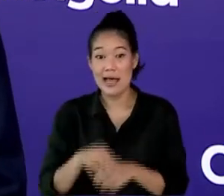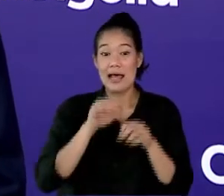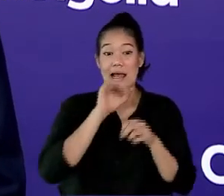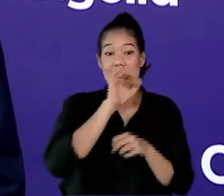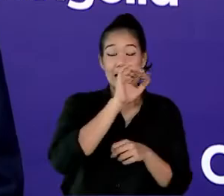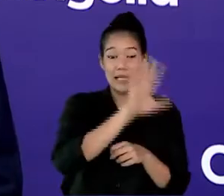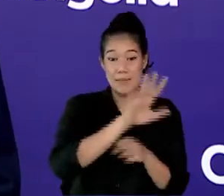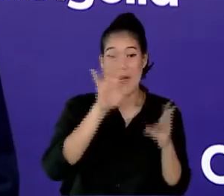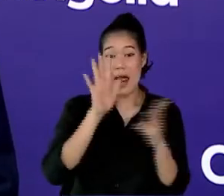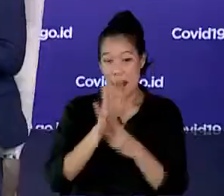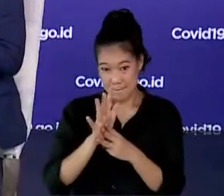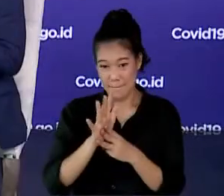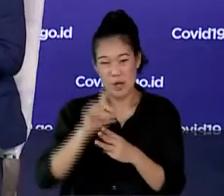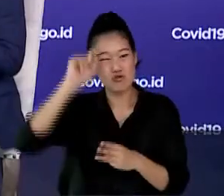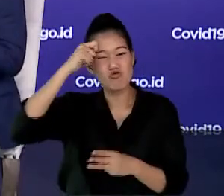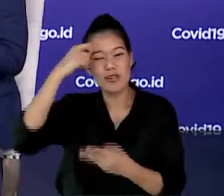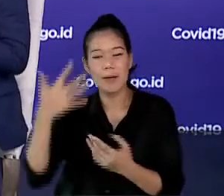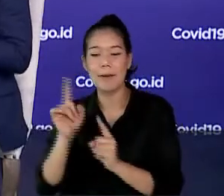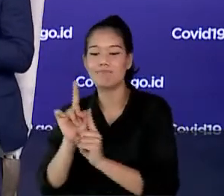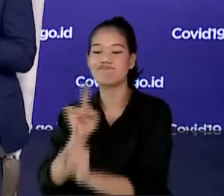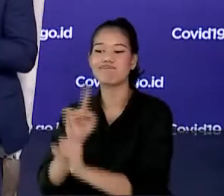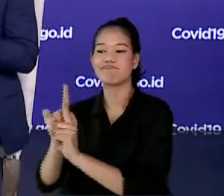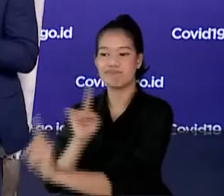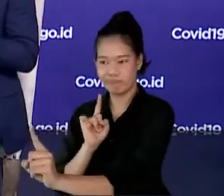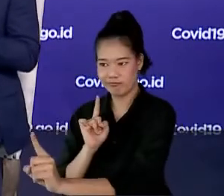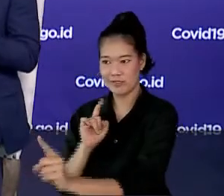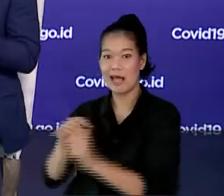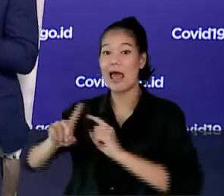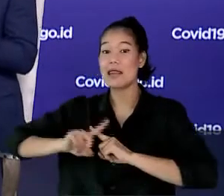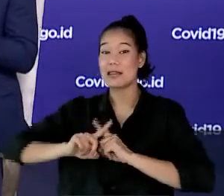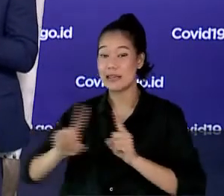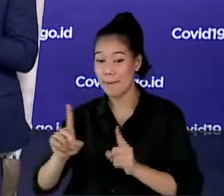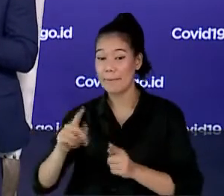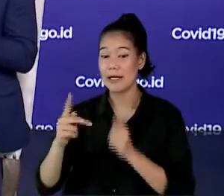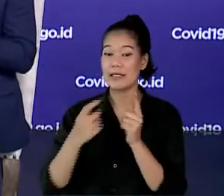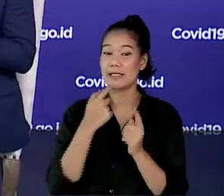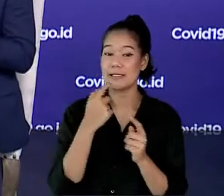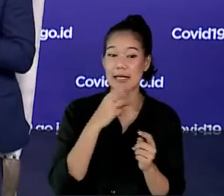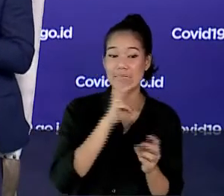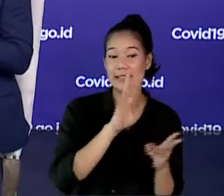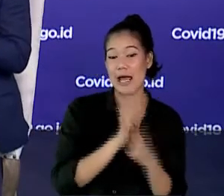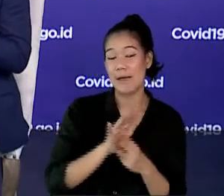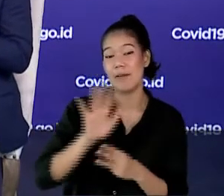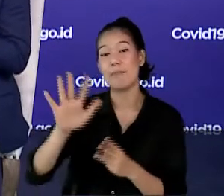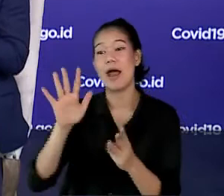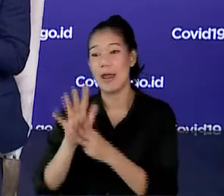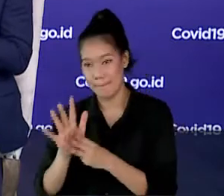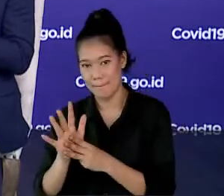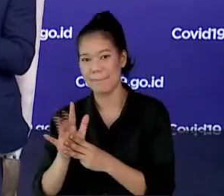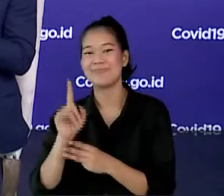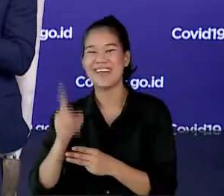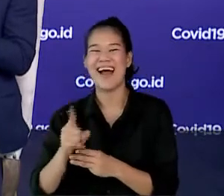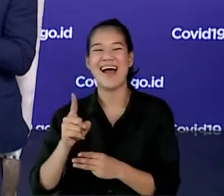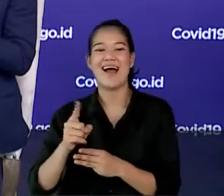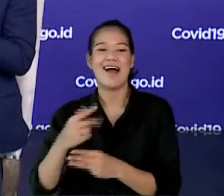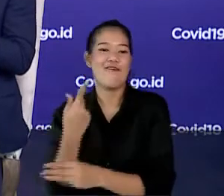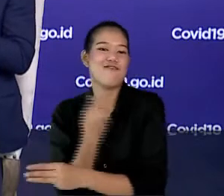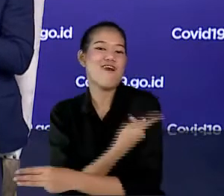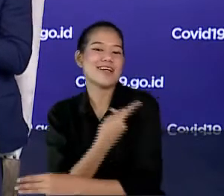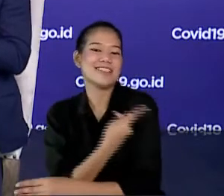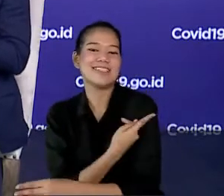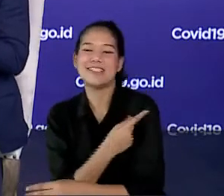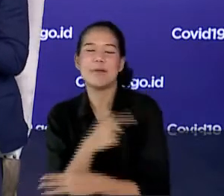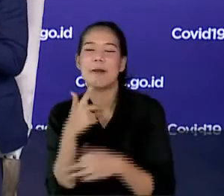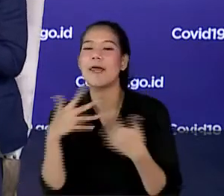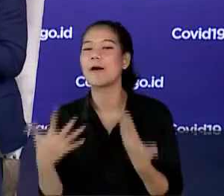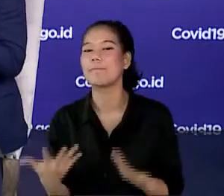atau 5M itu menjaga jarak yang paling sulit diterapkan ya. Tapi kalau bicara tentang prokes 3M, 5M, ini vaksinasi ini di posisi mana nih